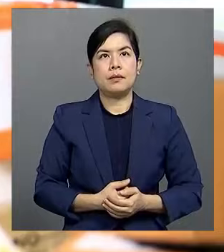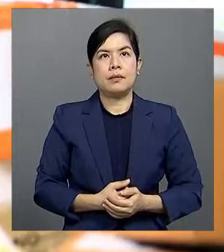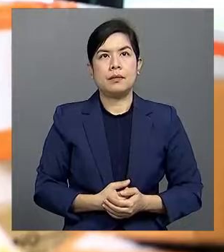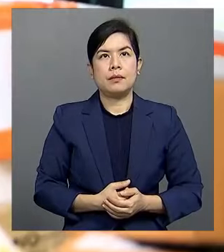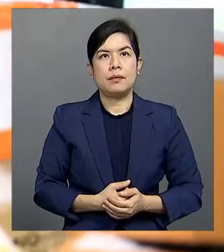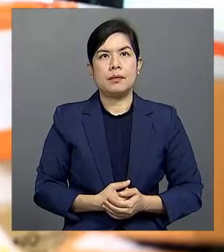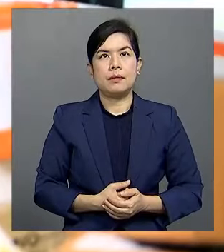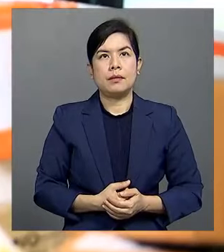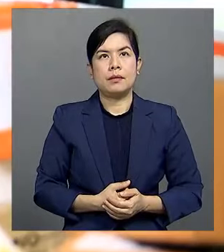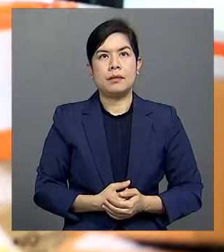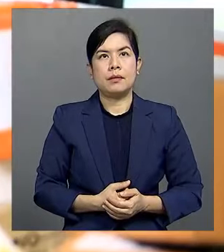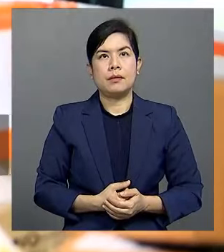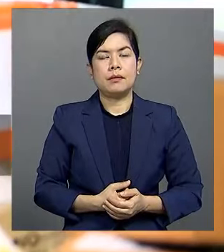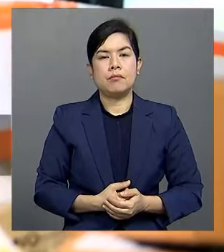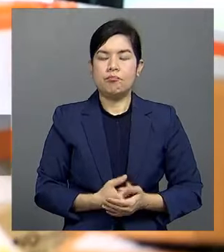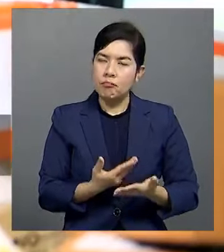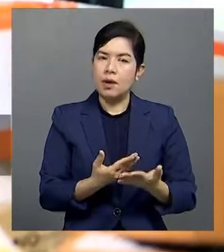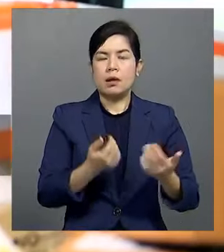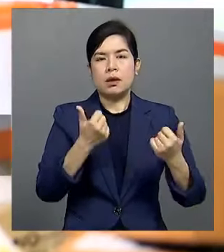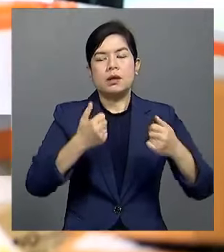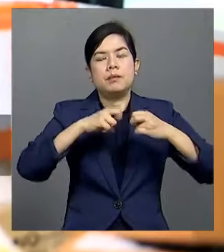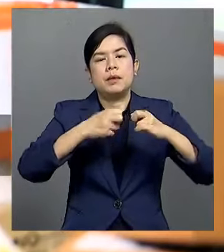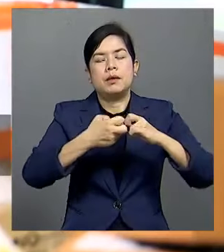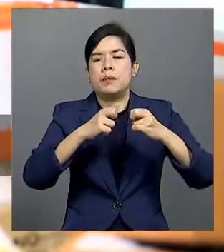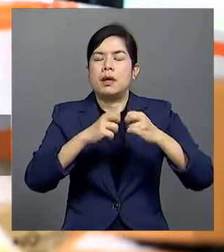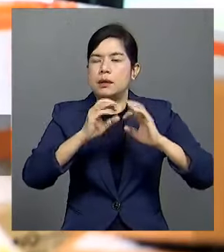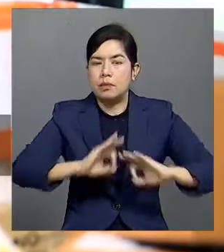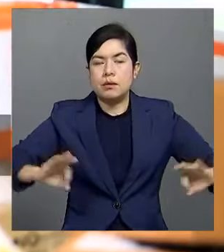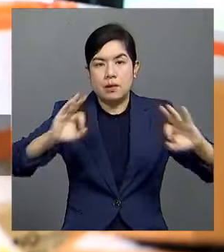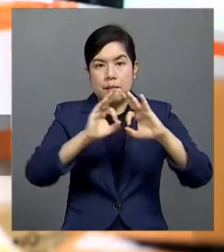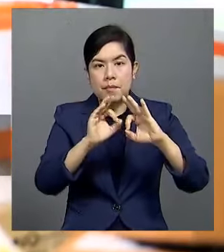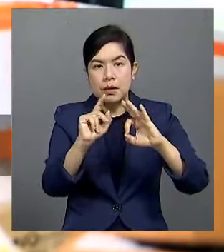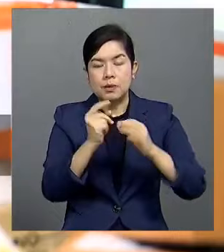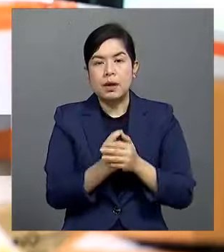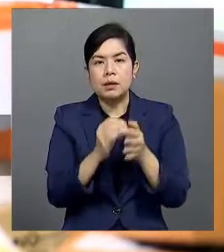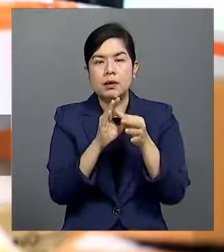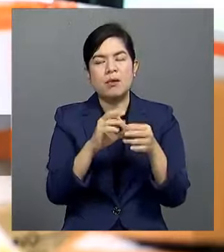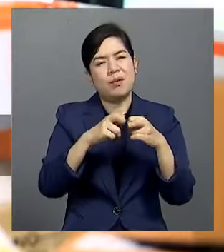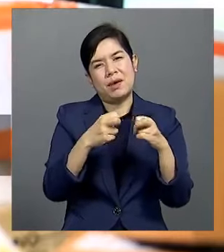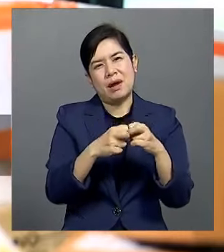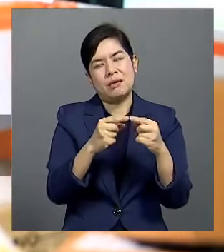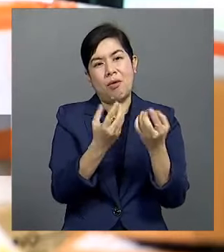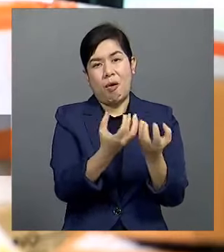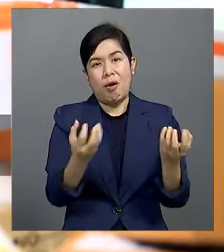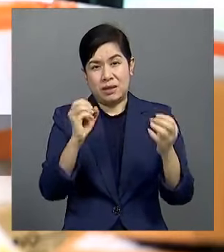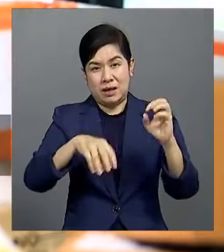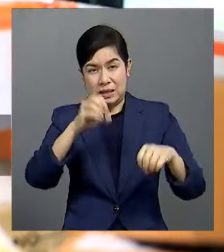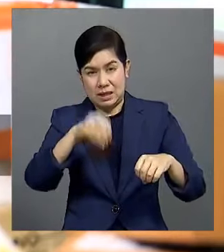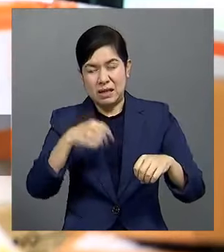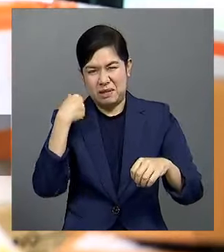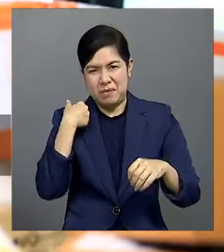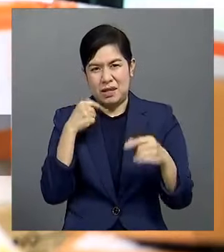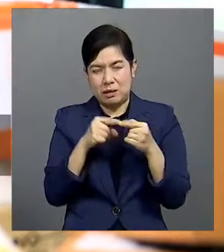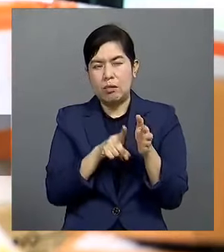ซึ่งสิ่งที่กำลังเป็นปัญหาอย่างมากตอนนี้นะคะก็คือเรื่องของปัญหาขยะติดเชื้อค่ะซึ่งก็ได้แก่หน้ากากอนามัยหน้